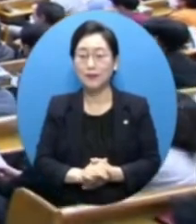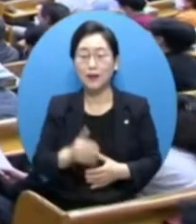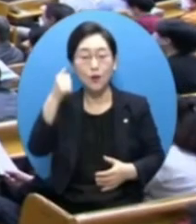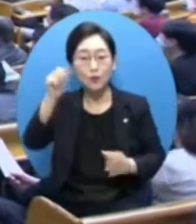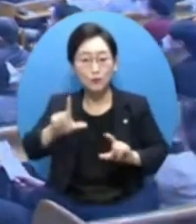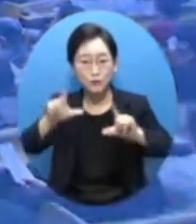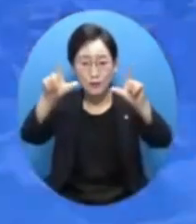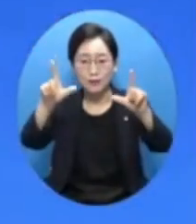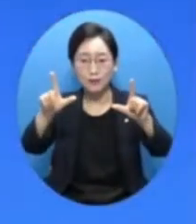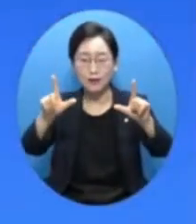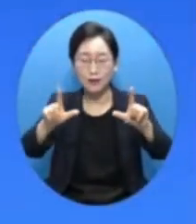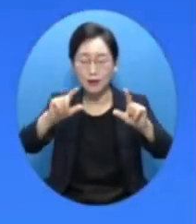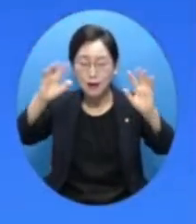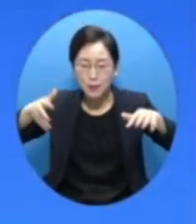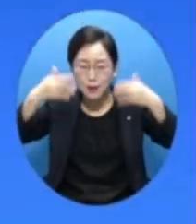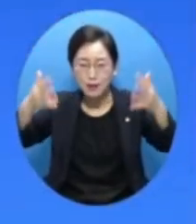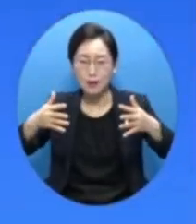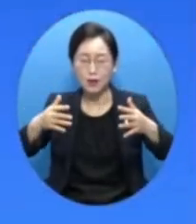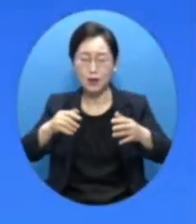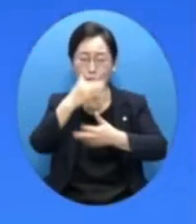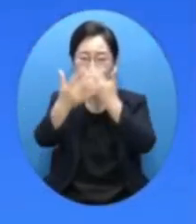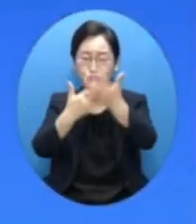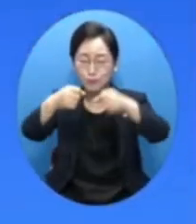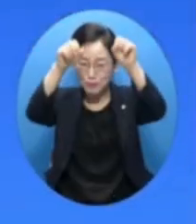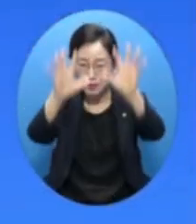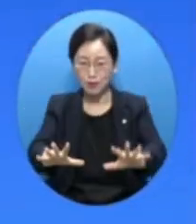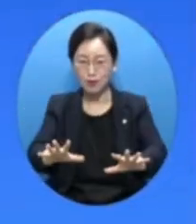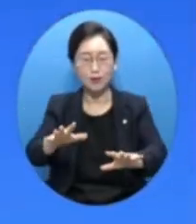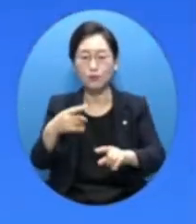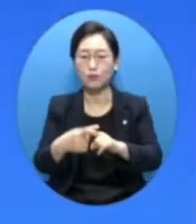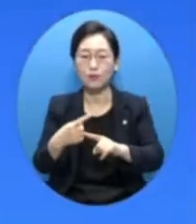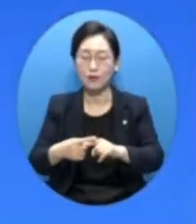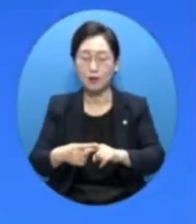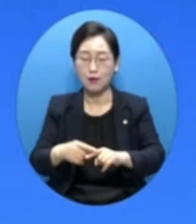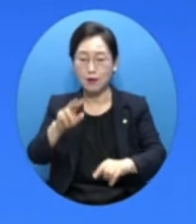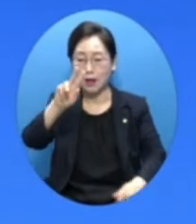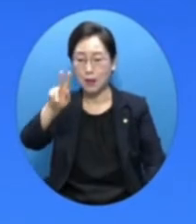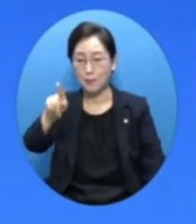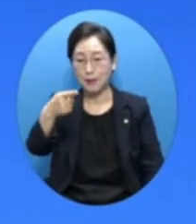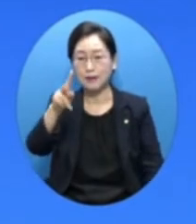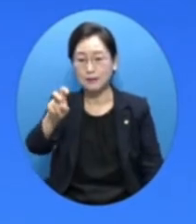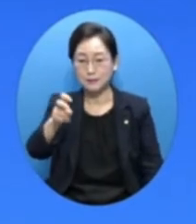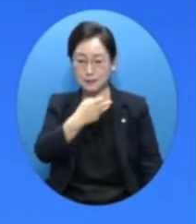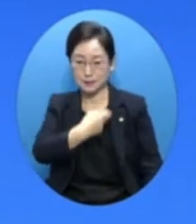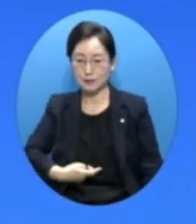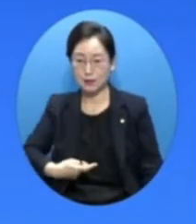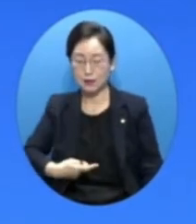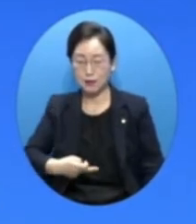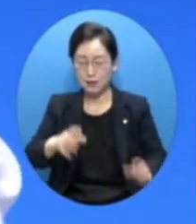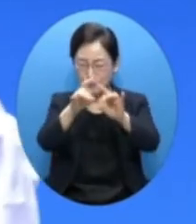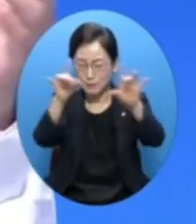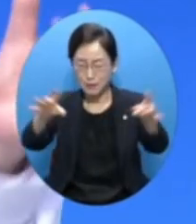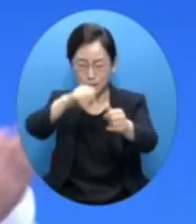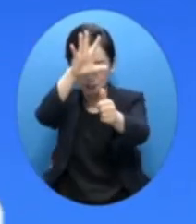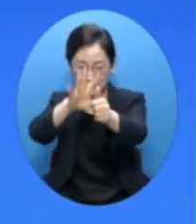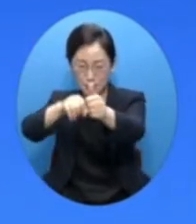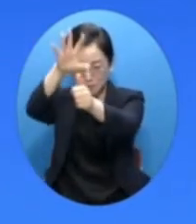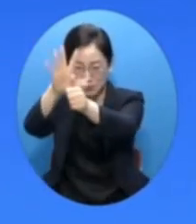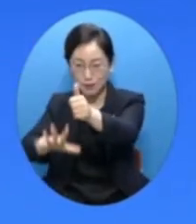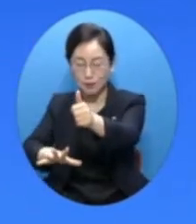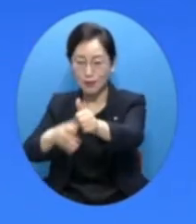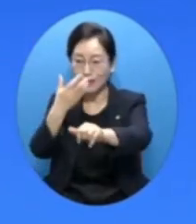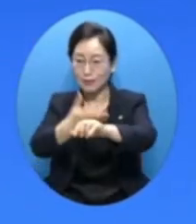오순절 날 성령이 바람같이 불같이 임한 것입니다. 그리고 120명의 제자들에게 성령임에서 그들이 각각 다른